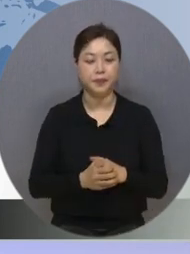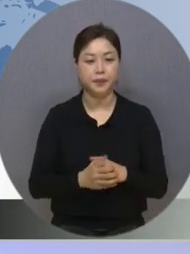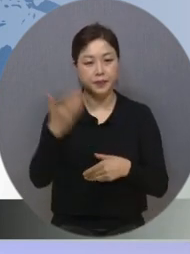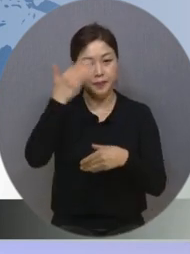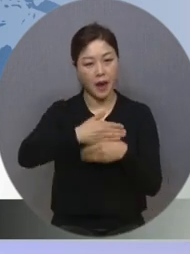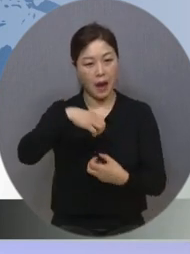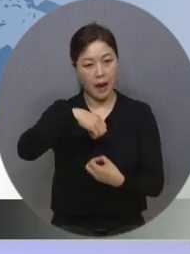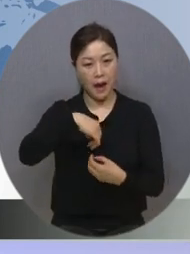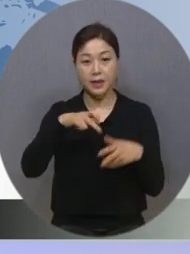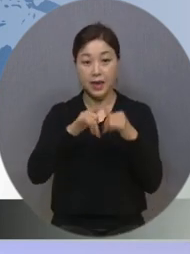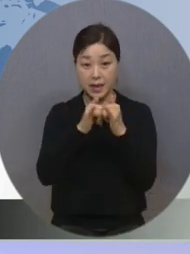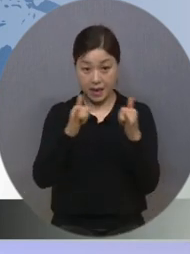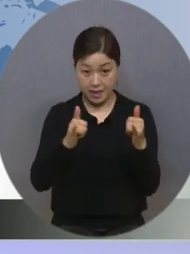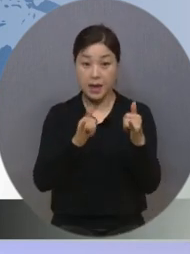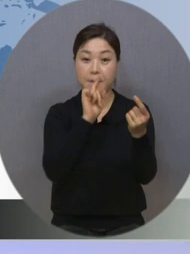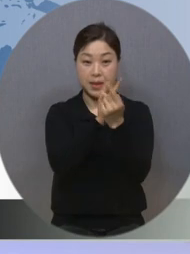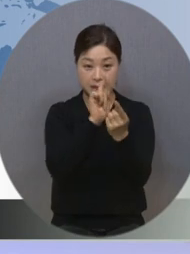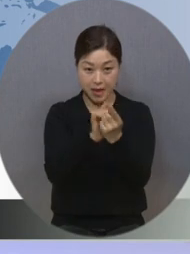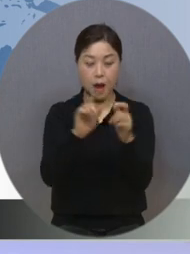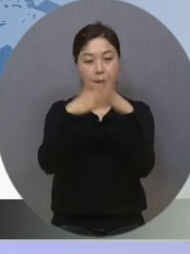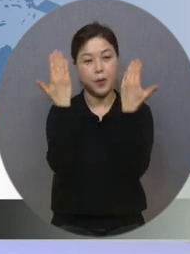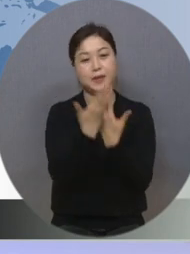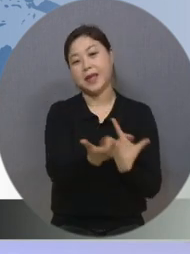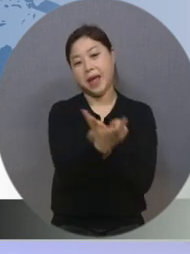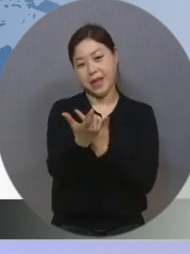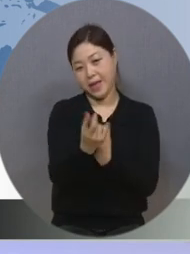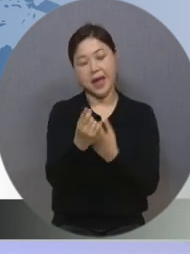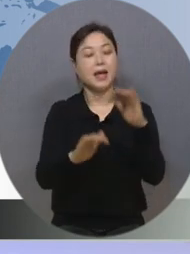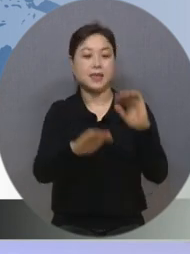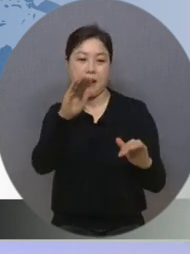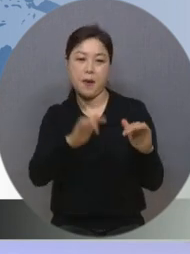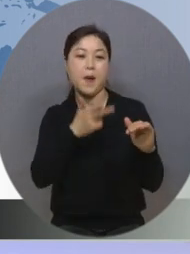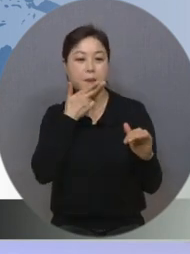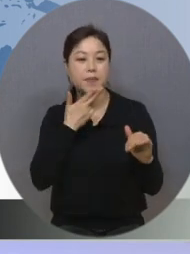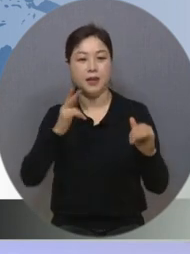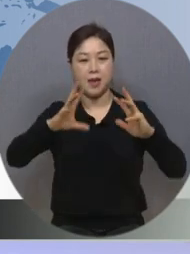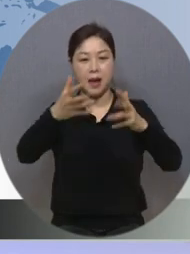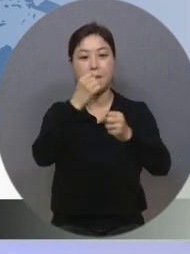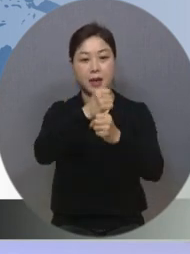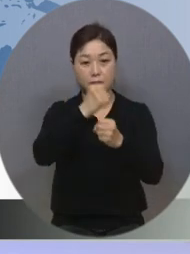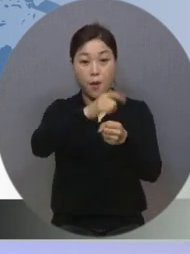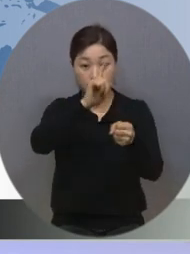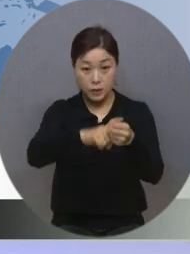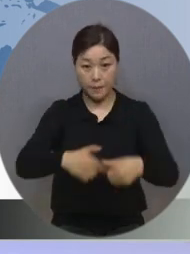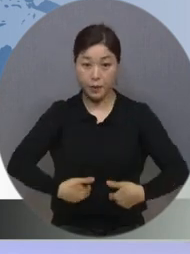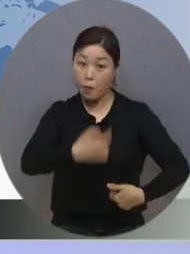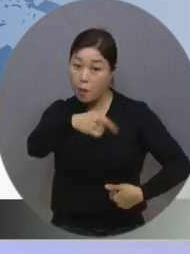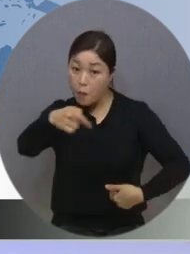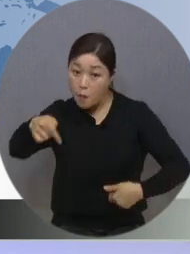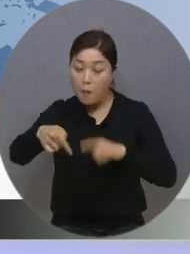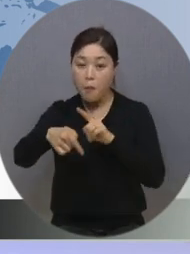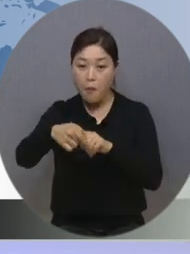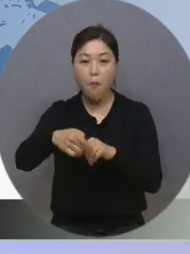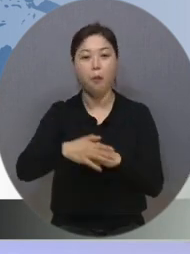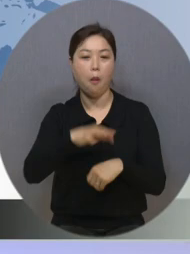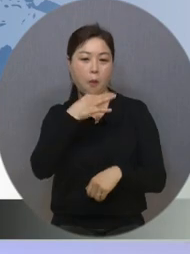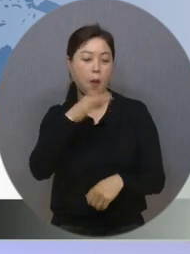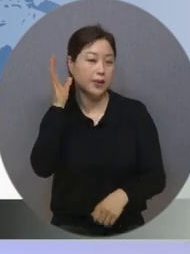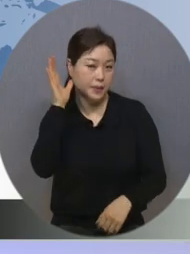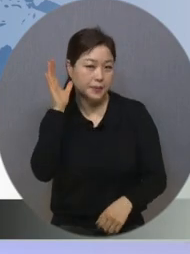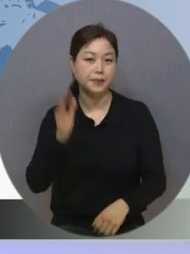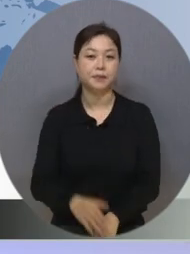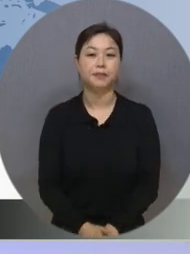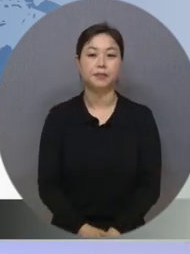장애인 당사자를 만나 모두가 함께하는 차별 없는 세상을 만들기 위해 필요한 것은 무엇인지 목소리를